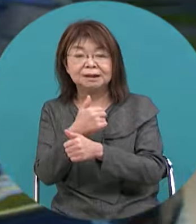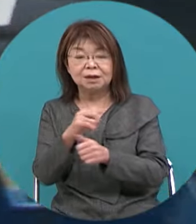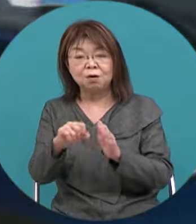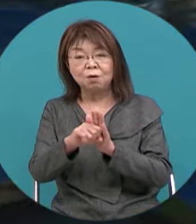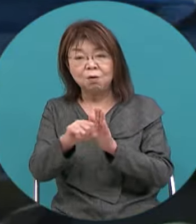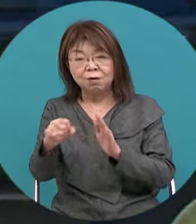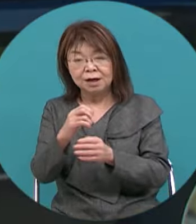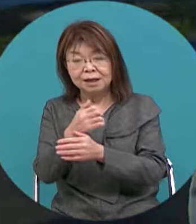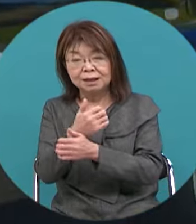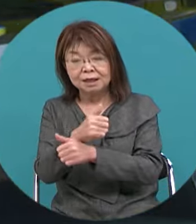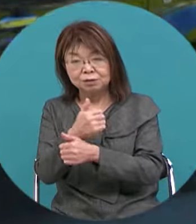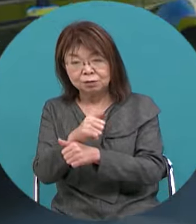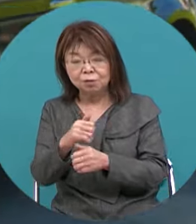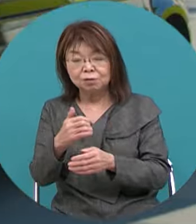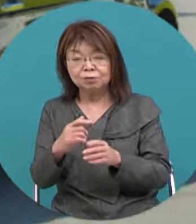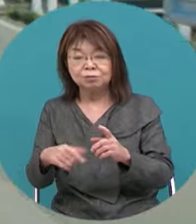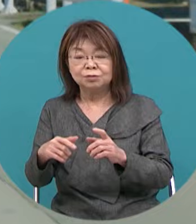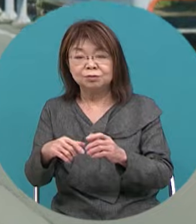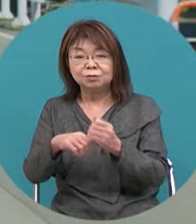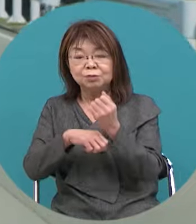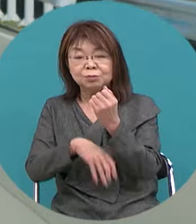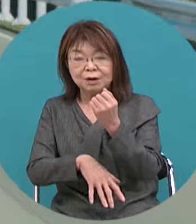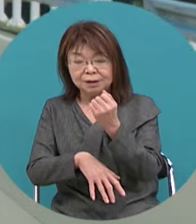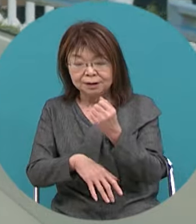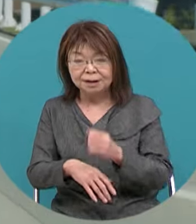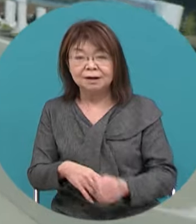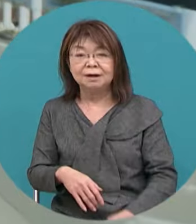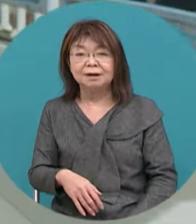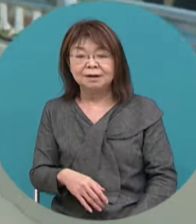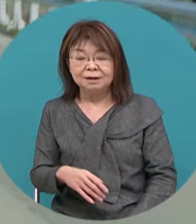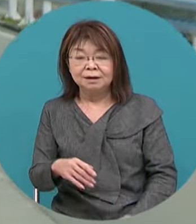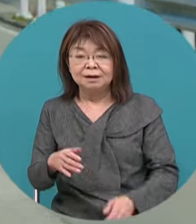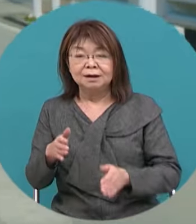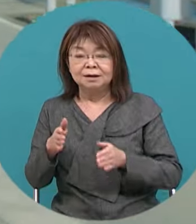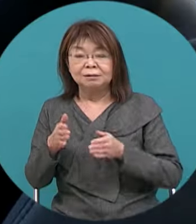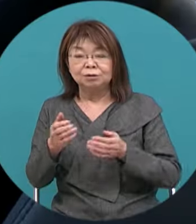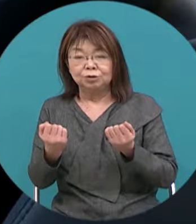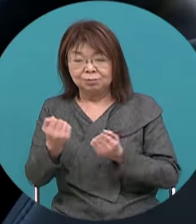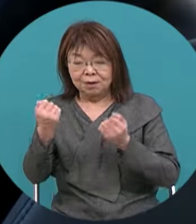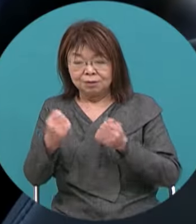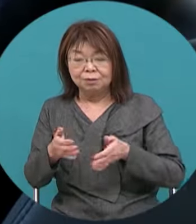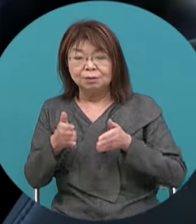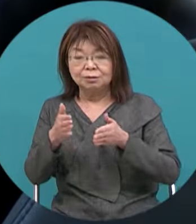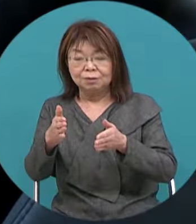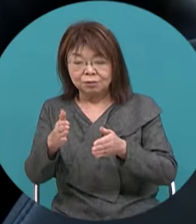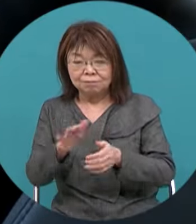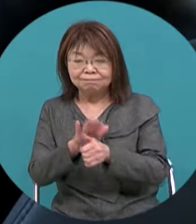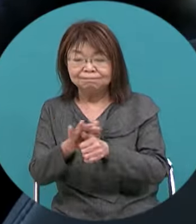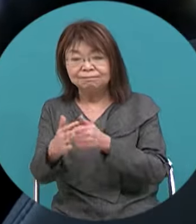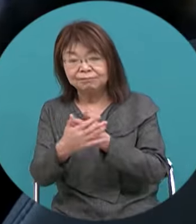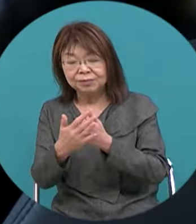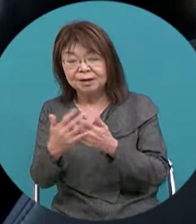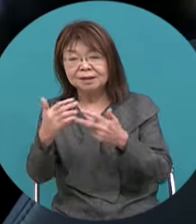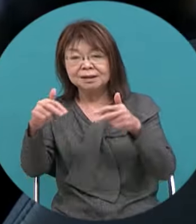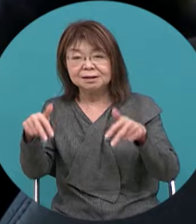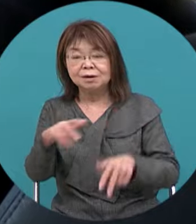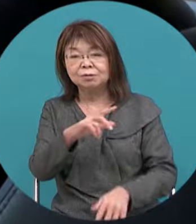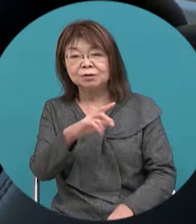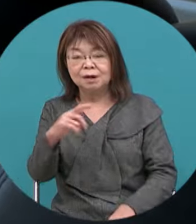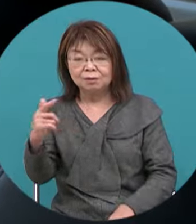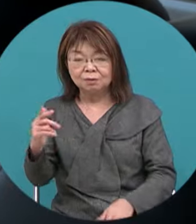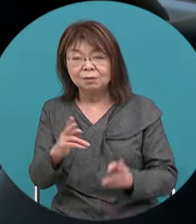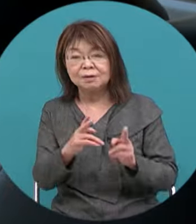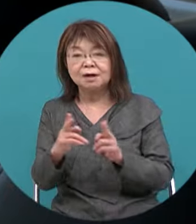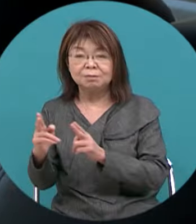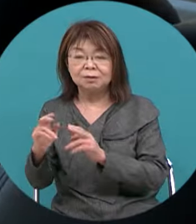検証を踏まえ、新たに路車協調システムや走行空間の安全性向上を図る整